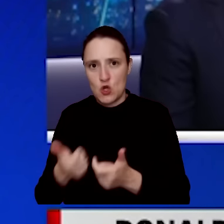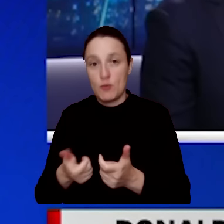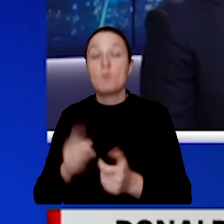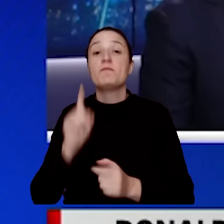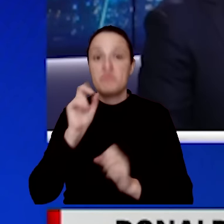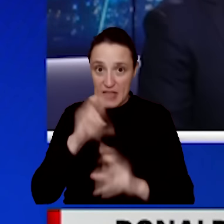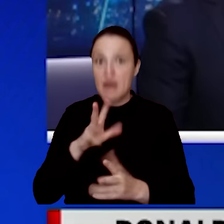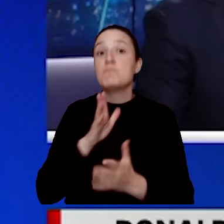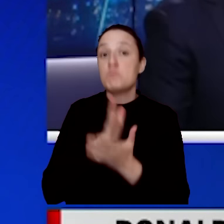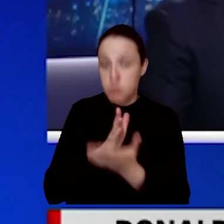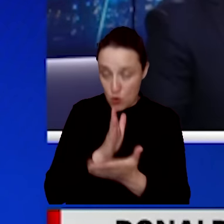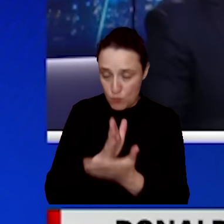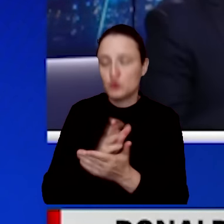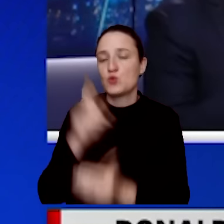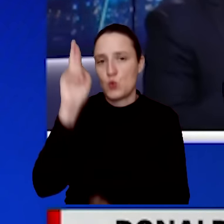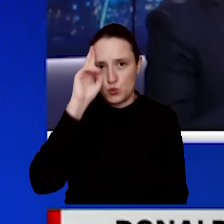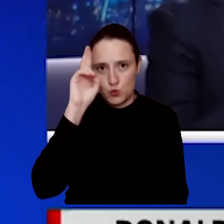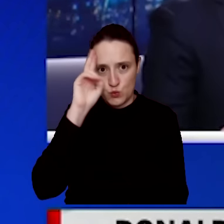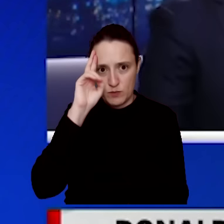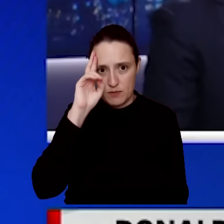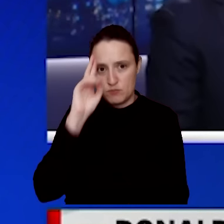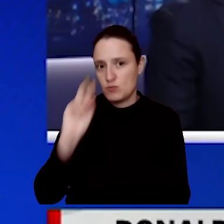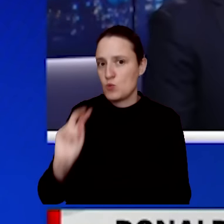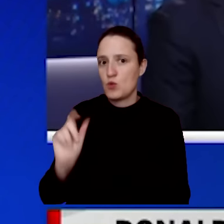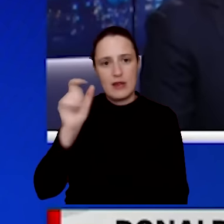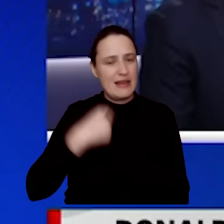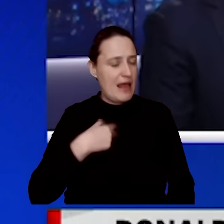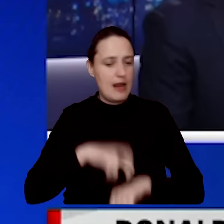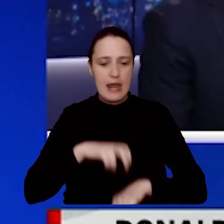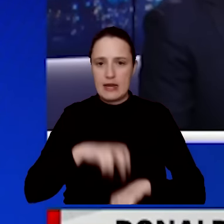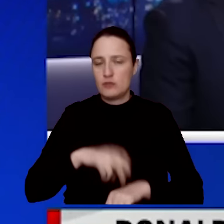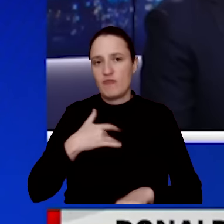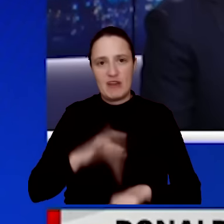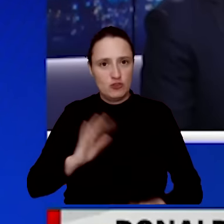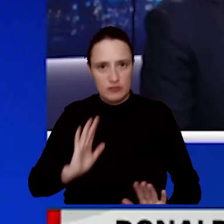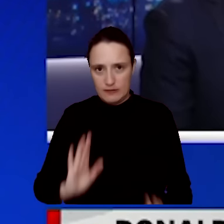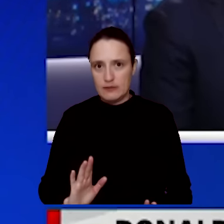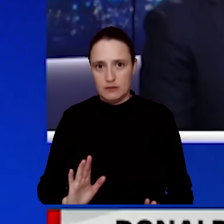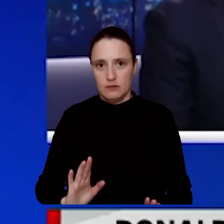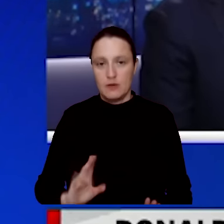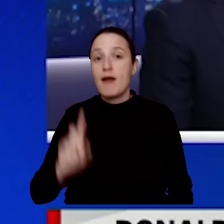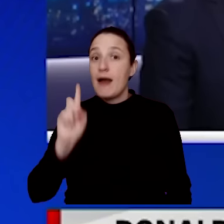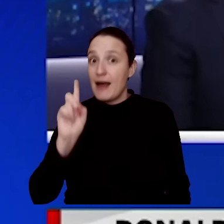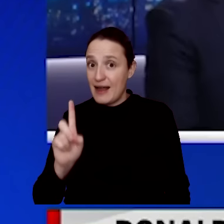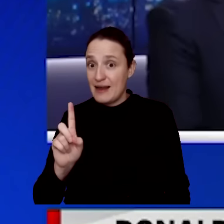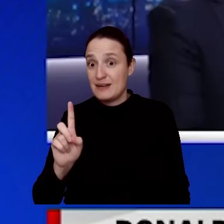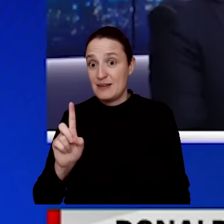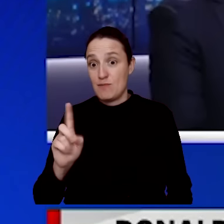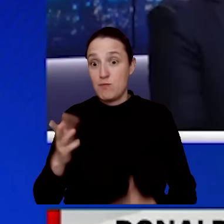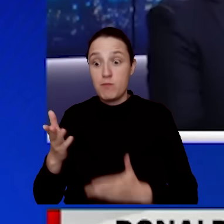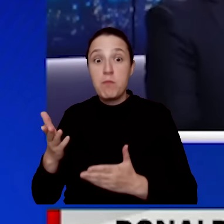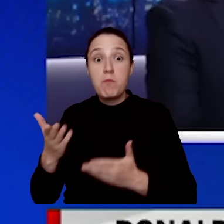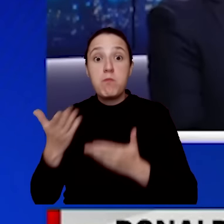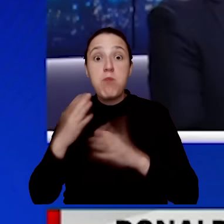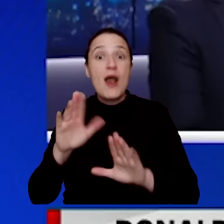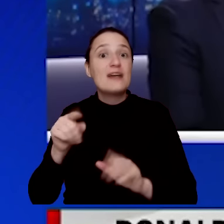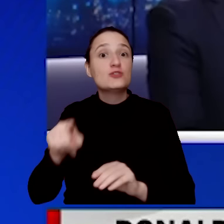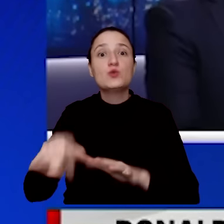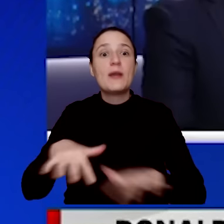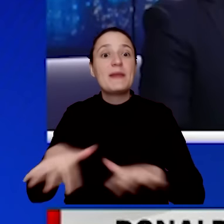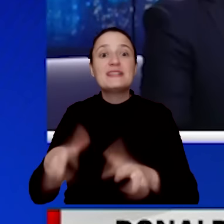człowieka, ja wszystko rozumiem. Jestem lekarzem, mam dużą wrażliwość. Ale wskazywanie miejsca, gdzie nie ma polskich żołnierzy, idźcie w